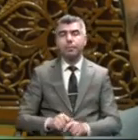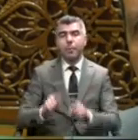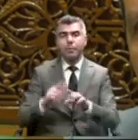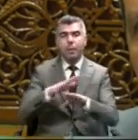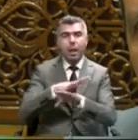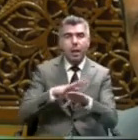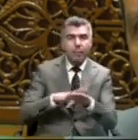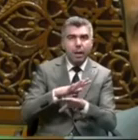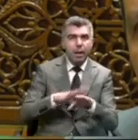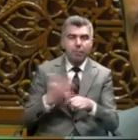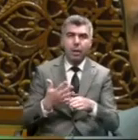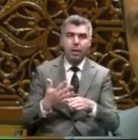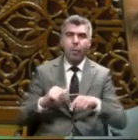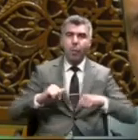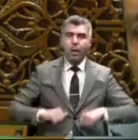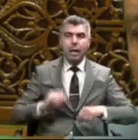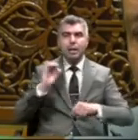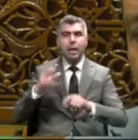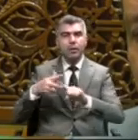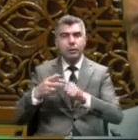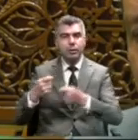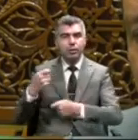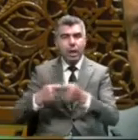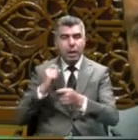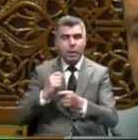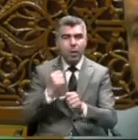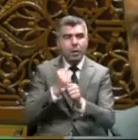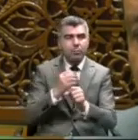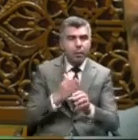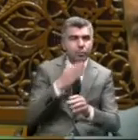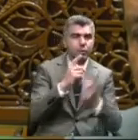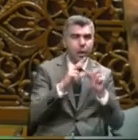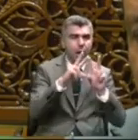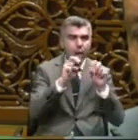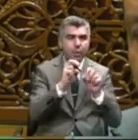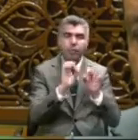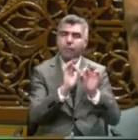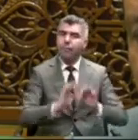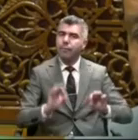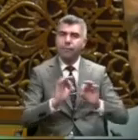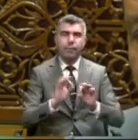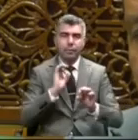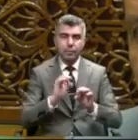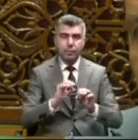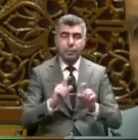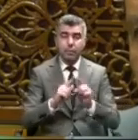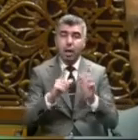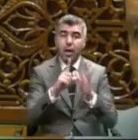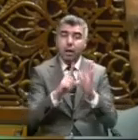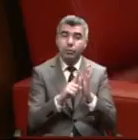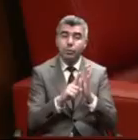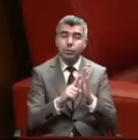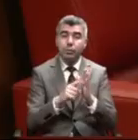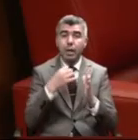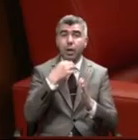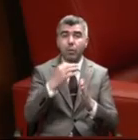الجهات التي تنفيذ ديال هذه المساله هذه ما كتقومش بالواجب ديالها وحنا كنهضروا على واحد القانون للمده ديالو